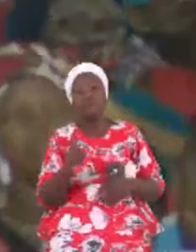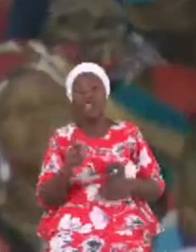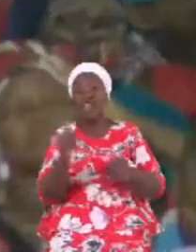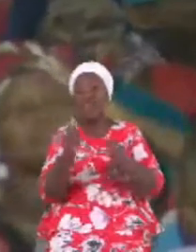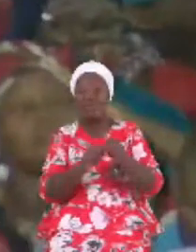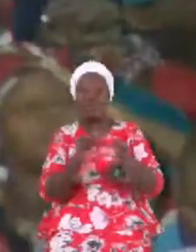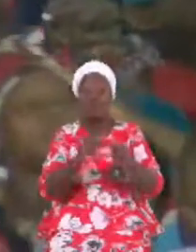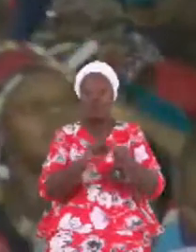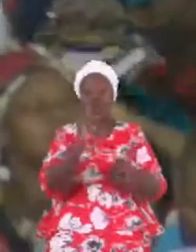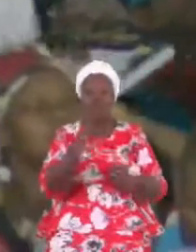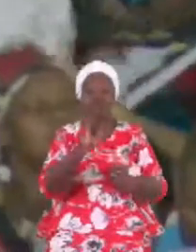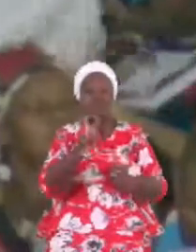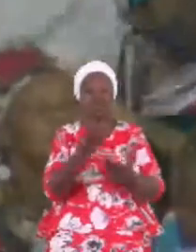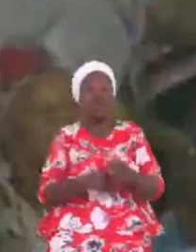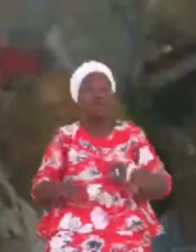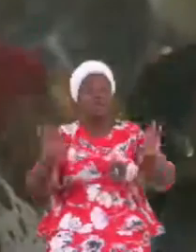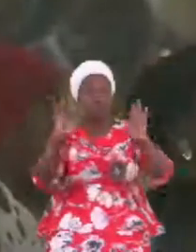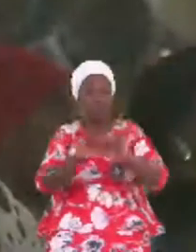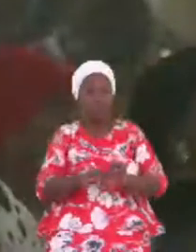Tout le monde est important.